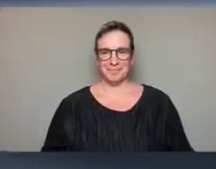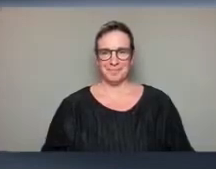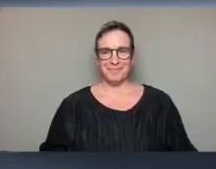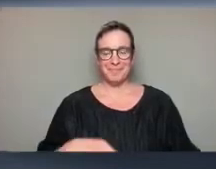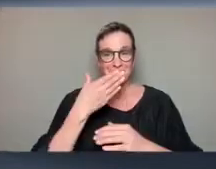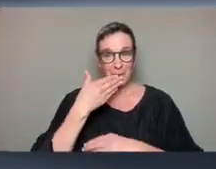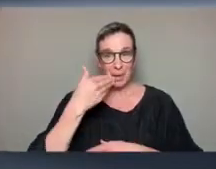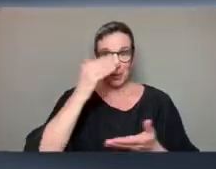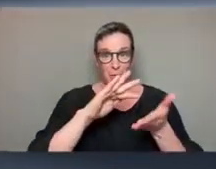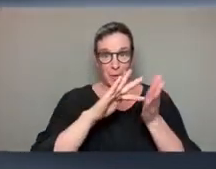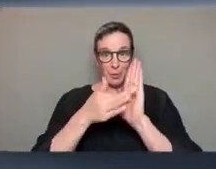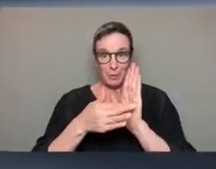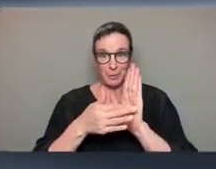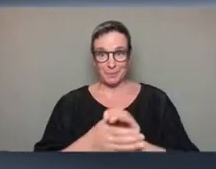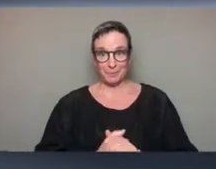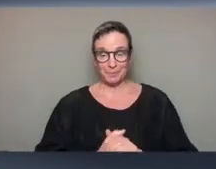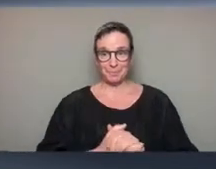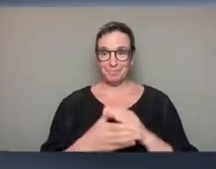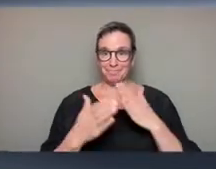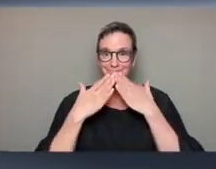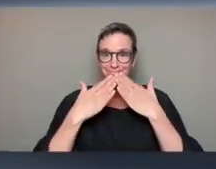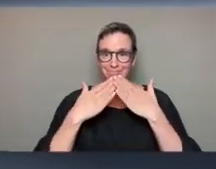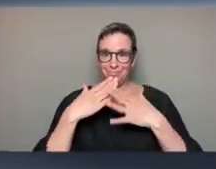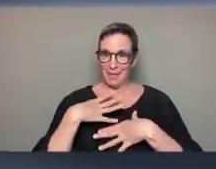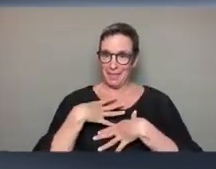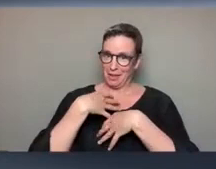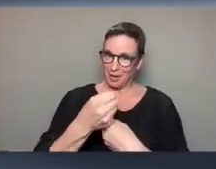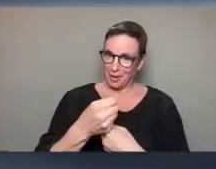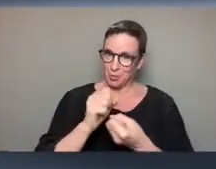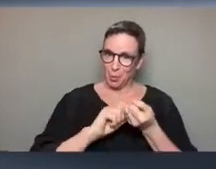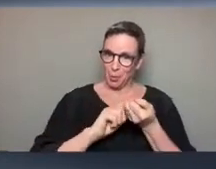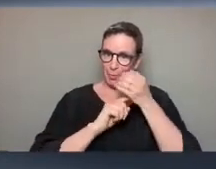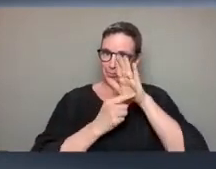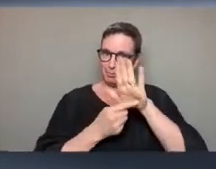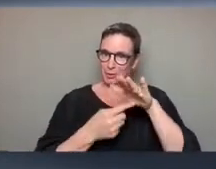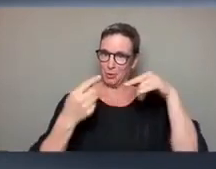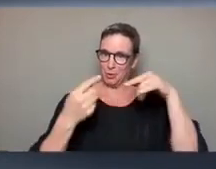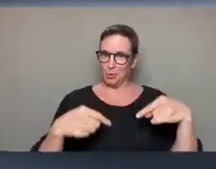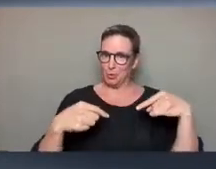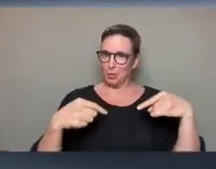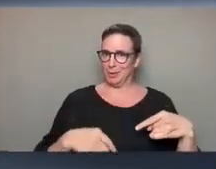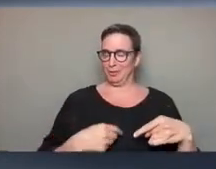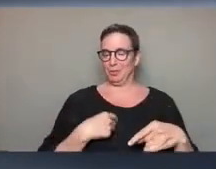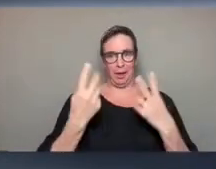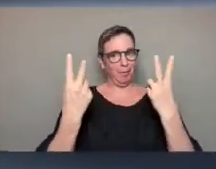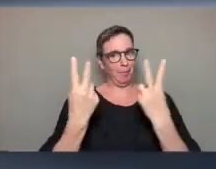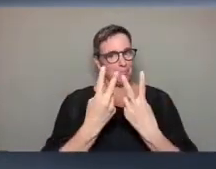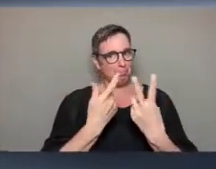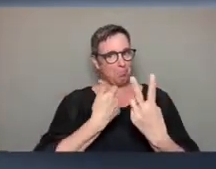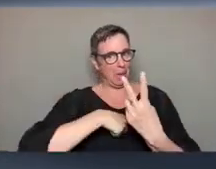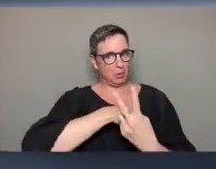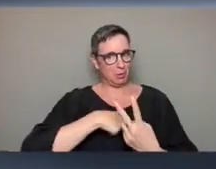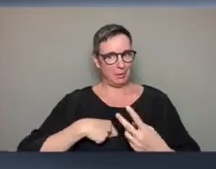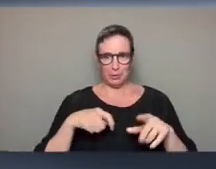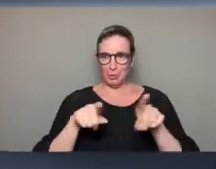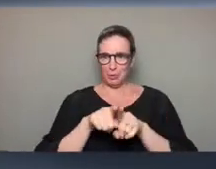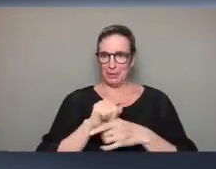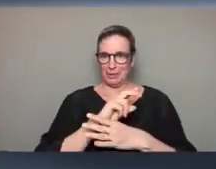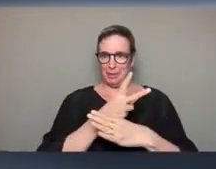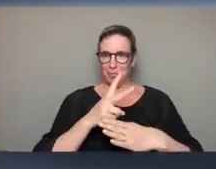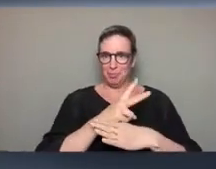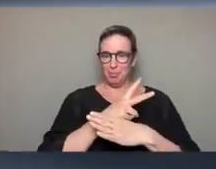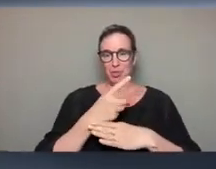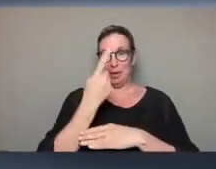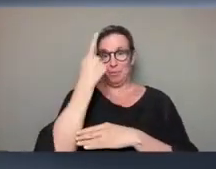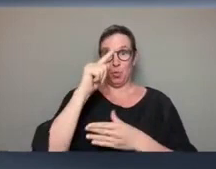Bonjour tout le monde. Merci pour l'invitation de présenter aujourd'hui les parcs suisses et plus spécifiquement notre projet Parc pour toutes et